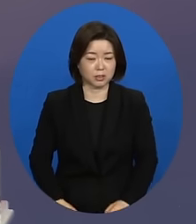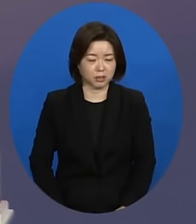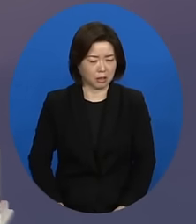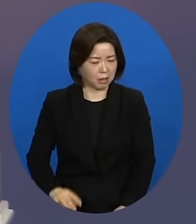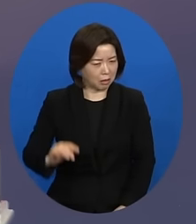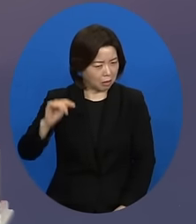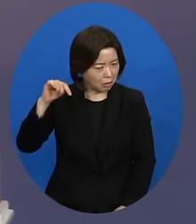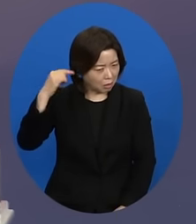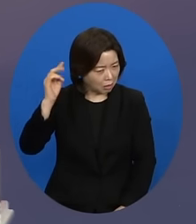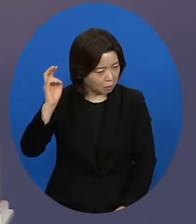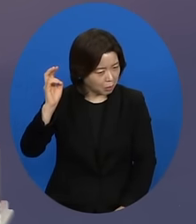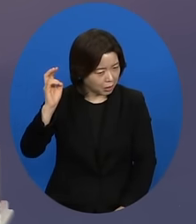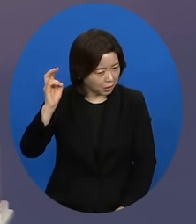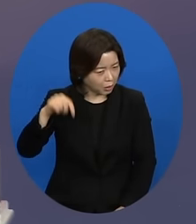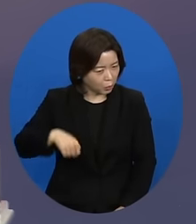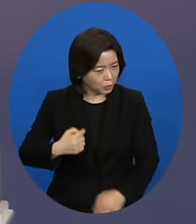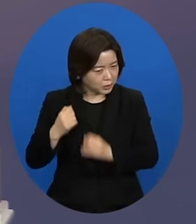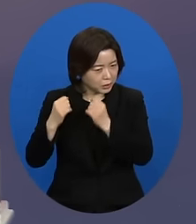됐구나.